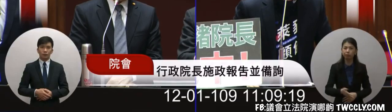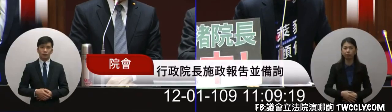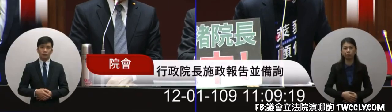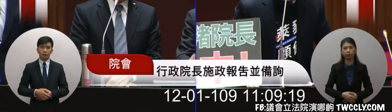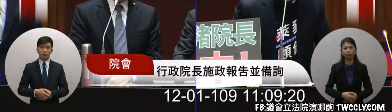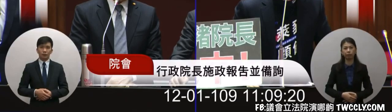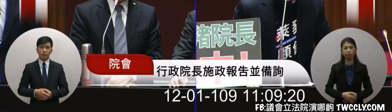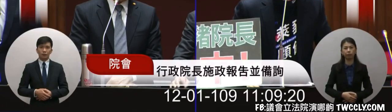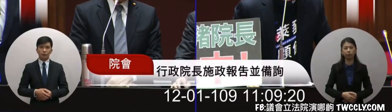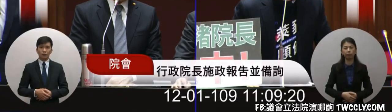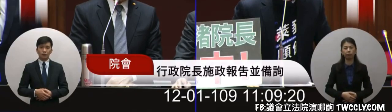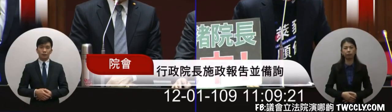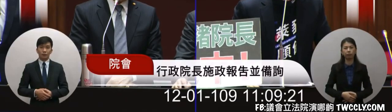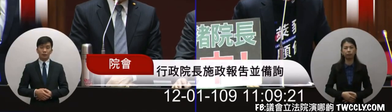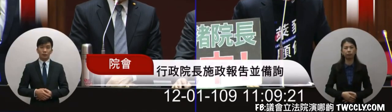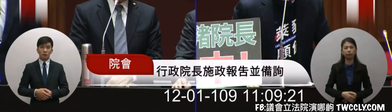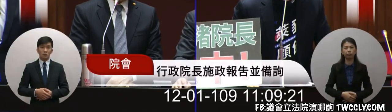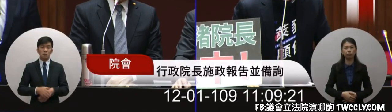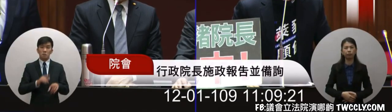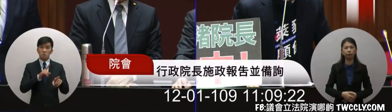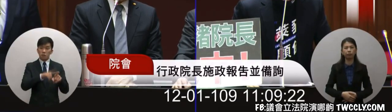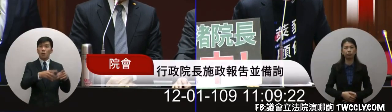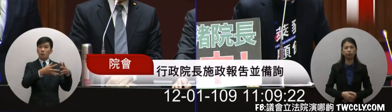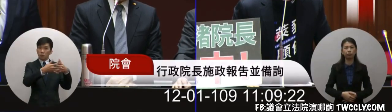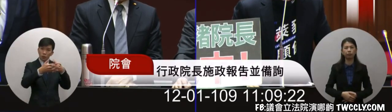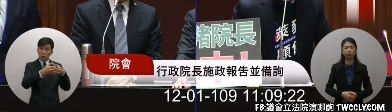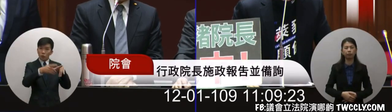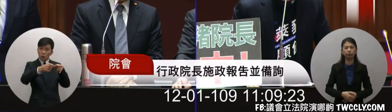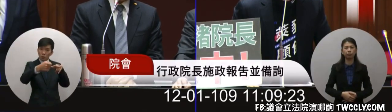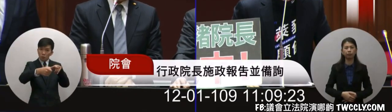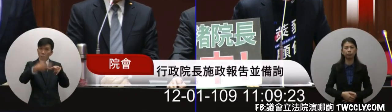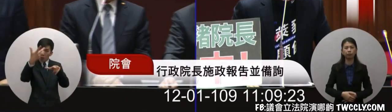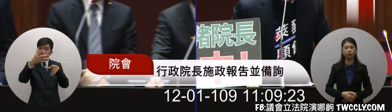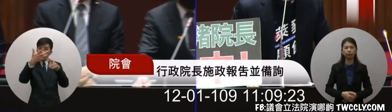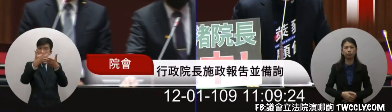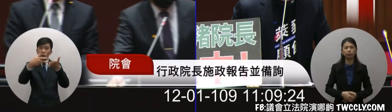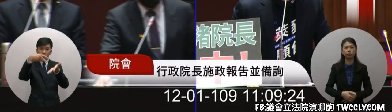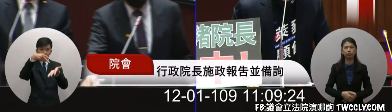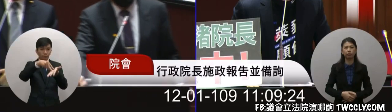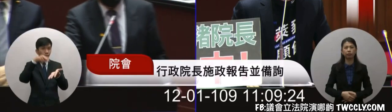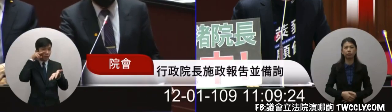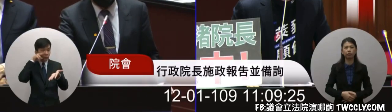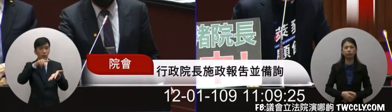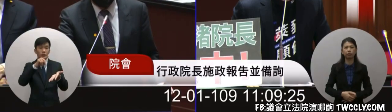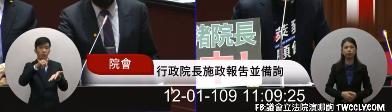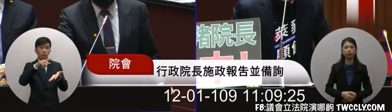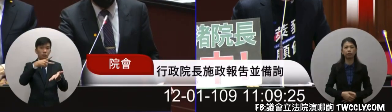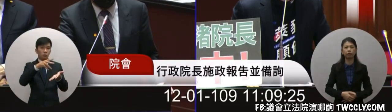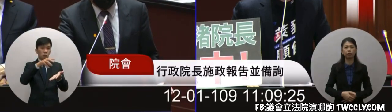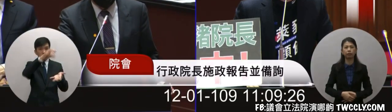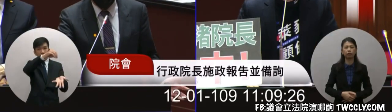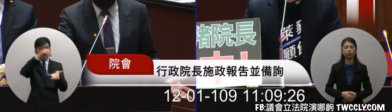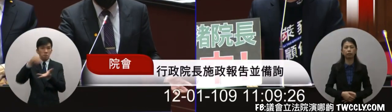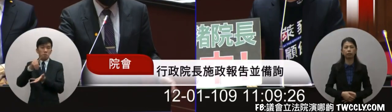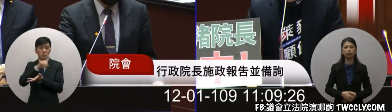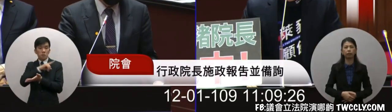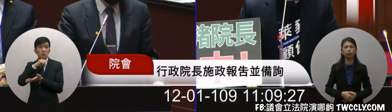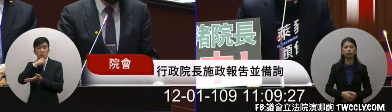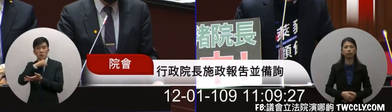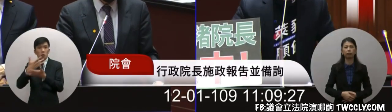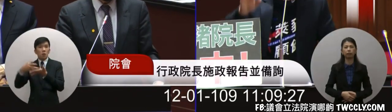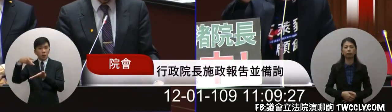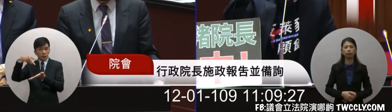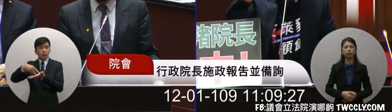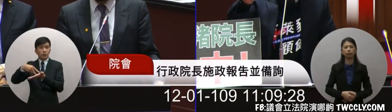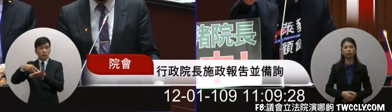做到？ 基本上根据美国所公告的这样的网站，都要放在我们自己的网站，让大家容易查询，那也是没有。